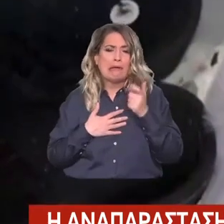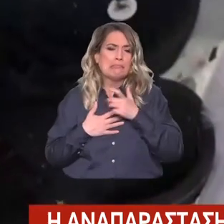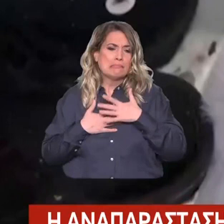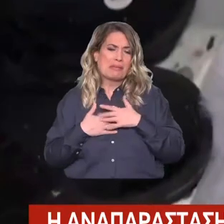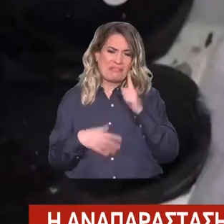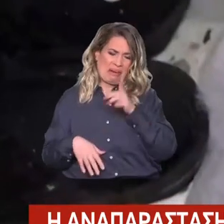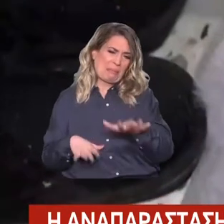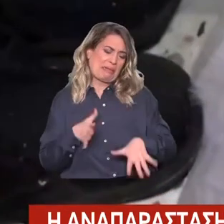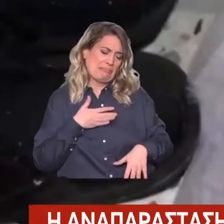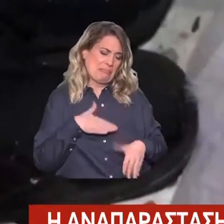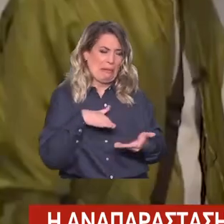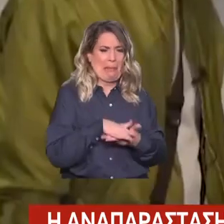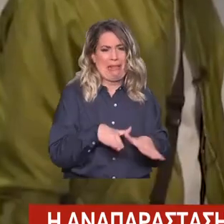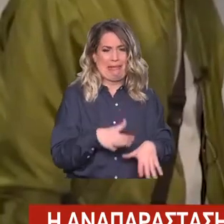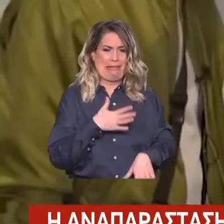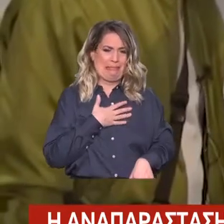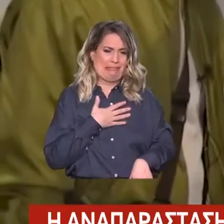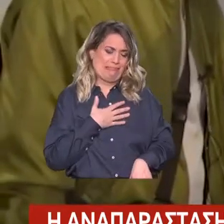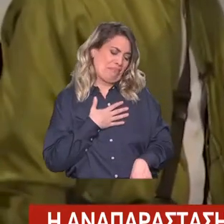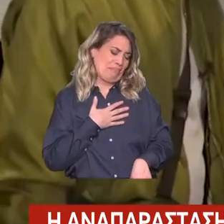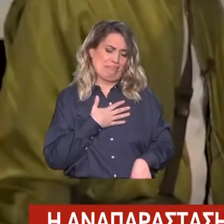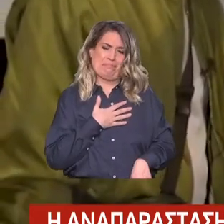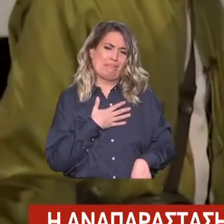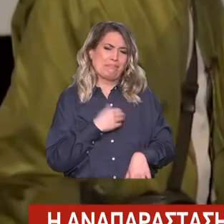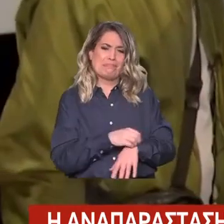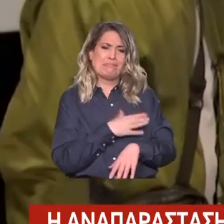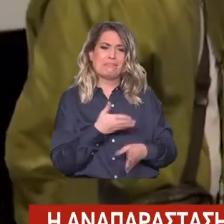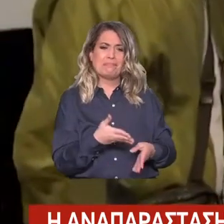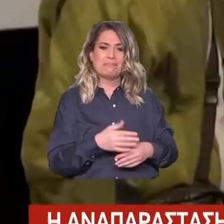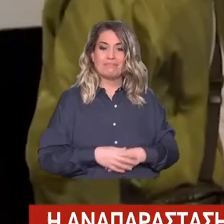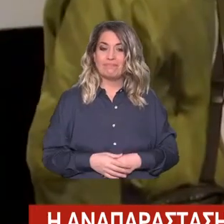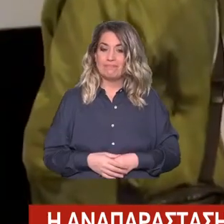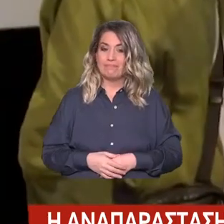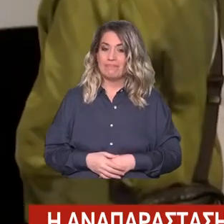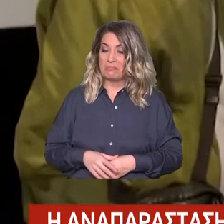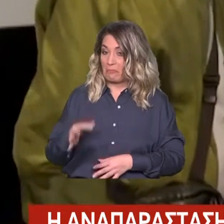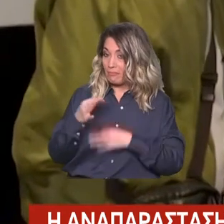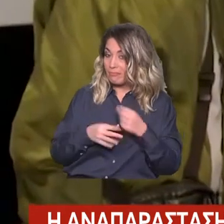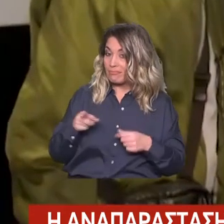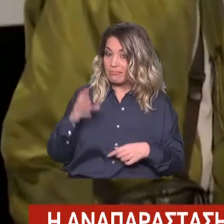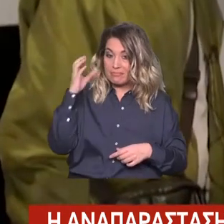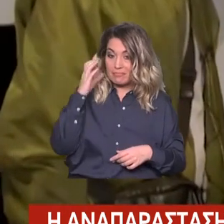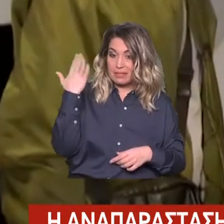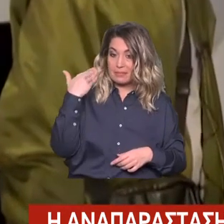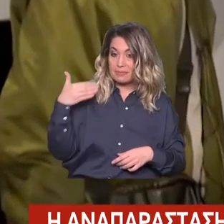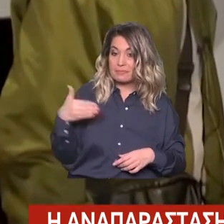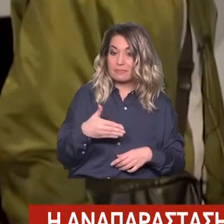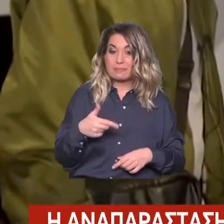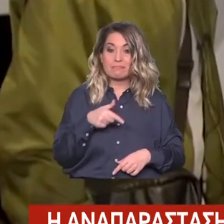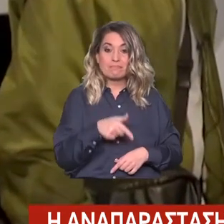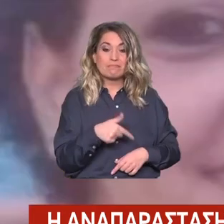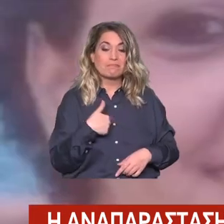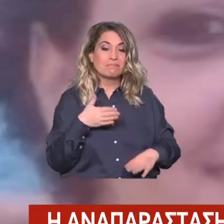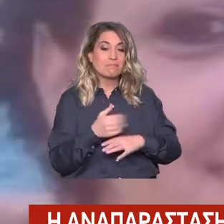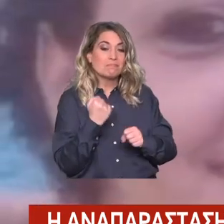που είδαμε στο διάδρομο και αυτό εδώ το οποίο το φοράω εγώ. Αυτό το κασκόλ είναι το οποίο το φοράς από την πρώτη μέρα. Και δεν το βγάλω από πάνω